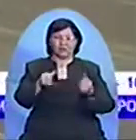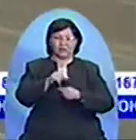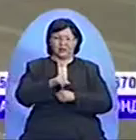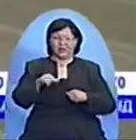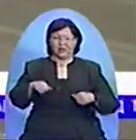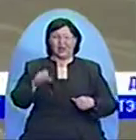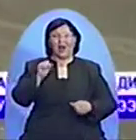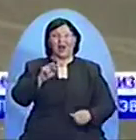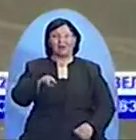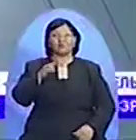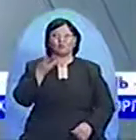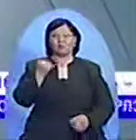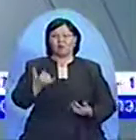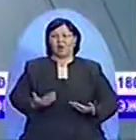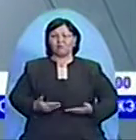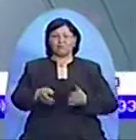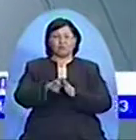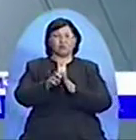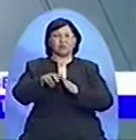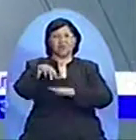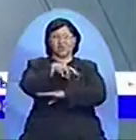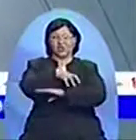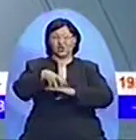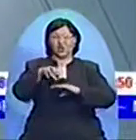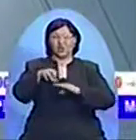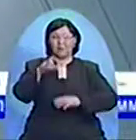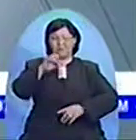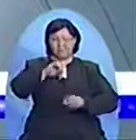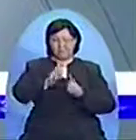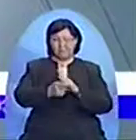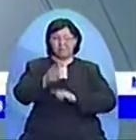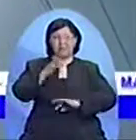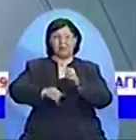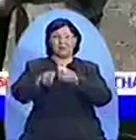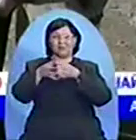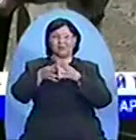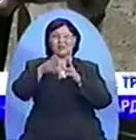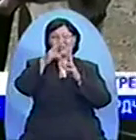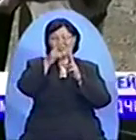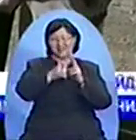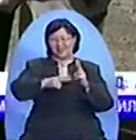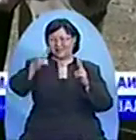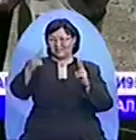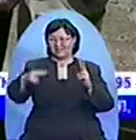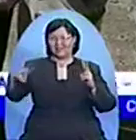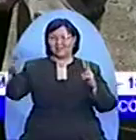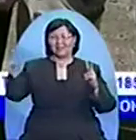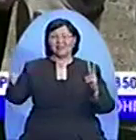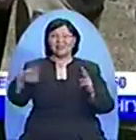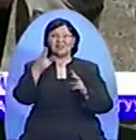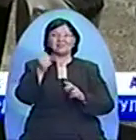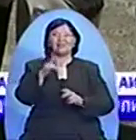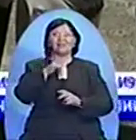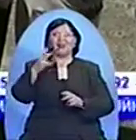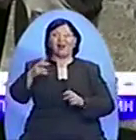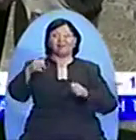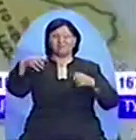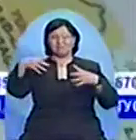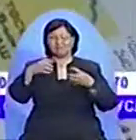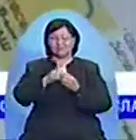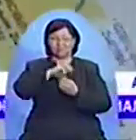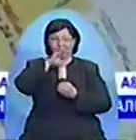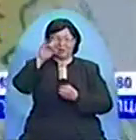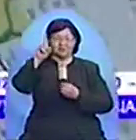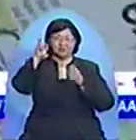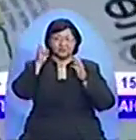баталгааг хангах гэр хорооллын барилгажуулалтын ажлыг эхлүүлэхэд дэд үтэс тэр дундаа цахилгаан дулааны асуудлыг энэ түрүүн шийдэх шаардлагатай болж байна. За